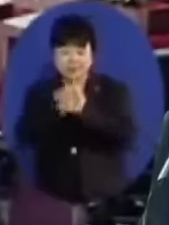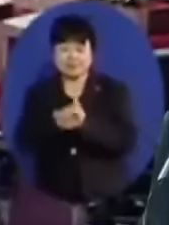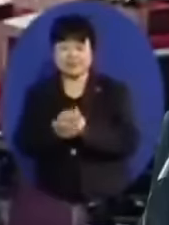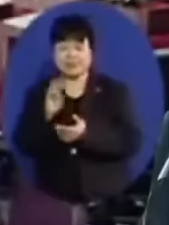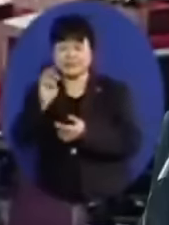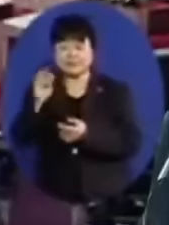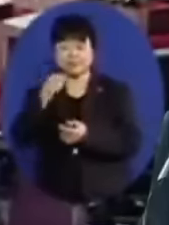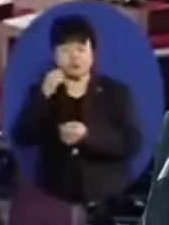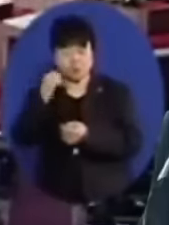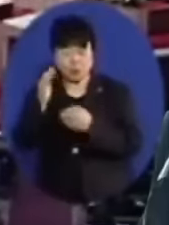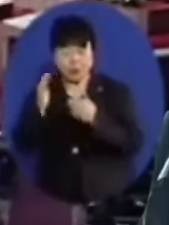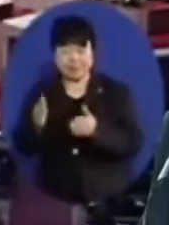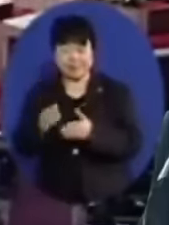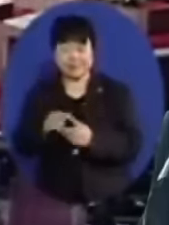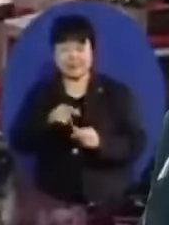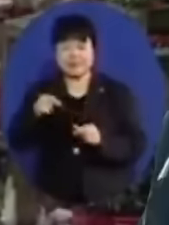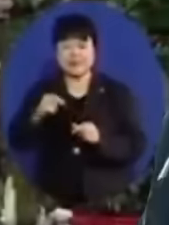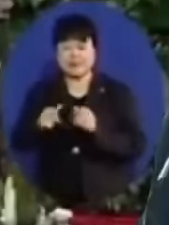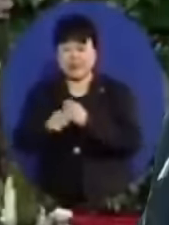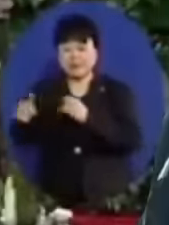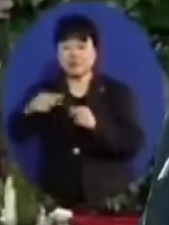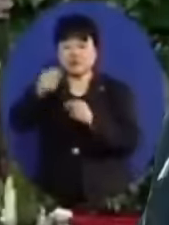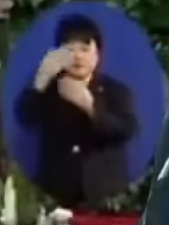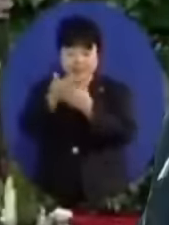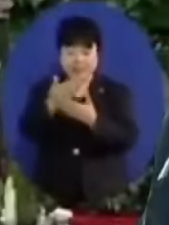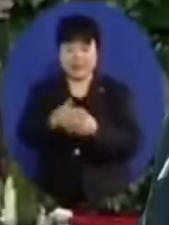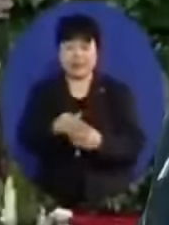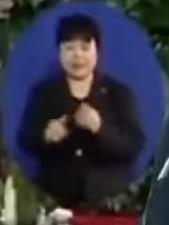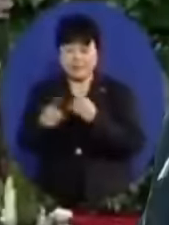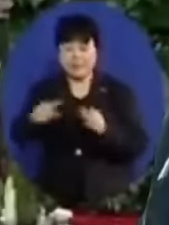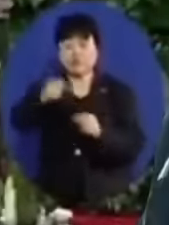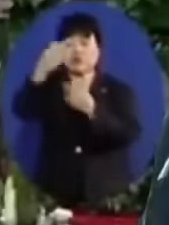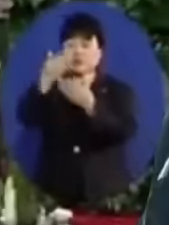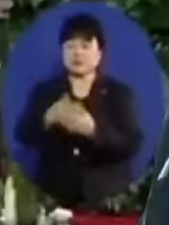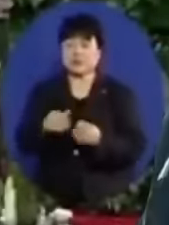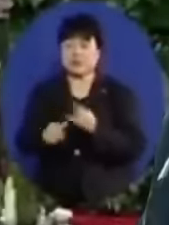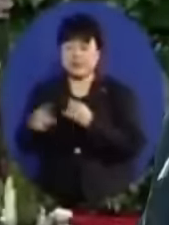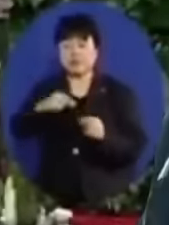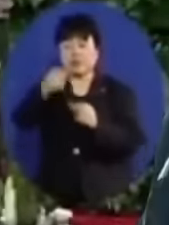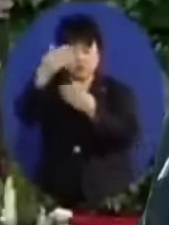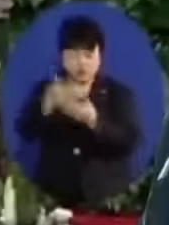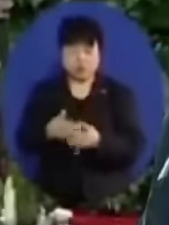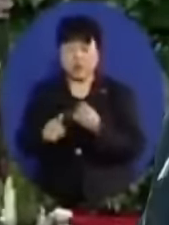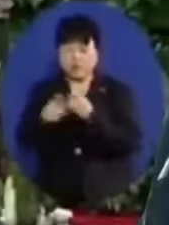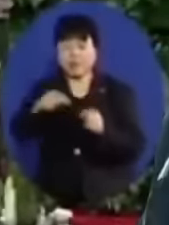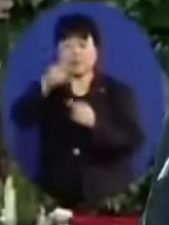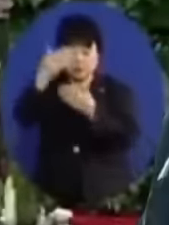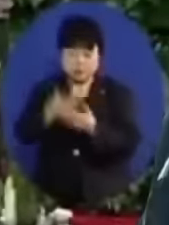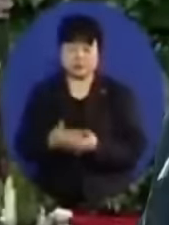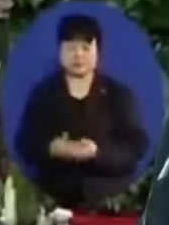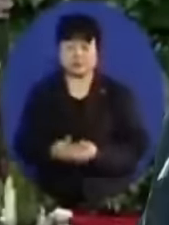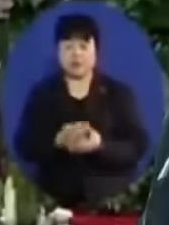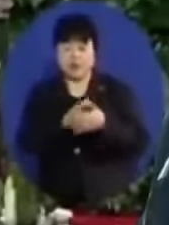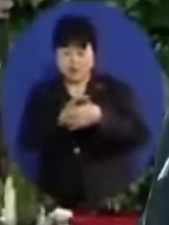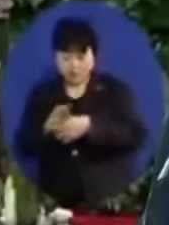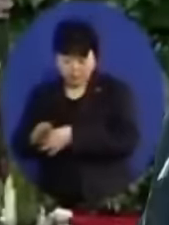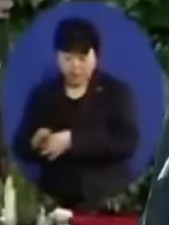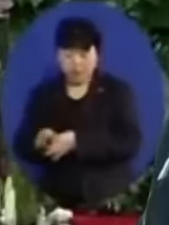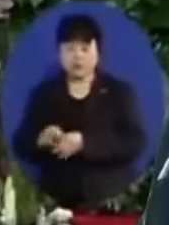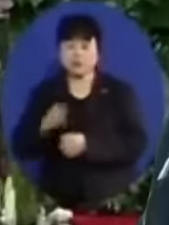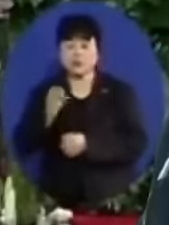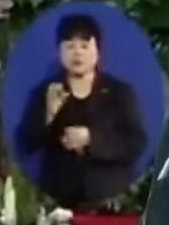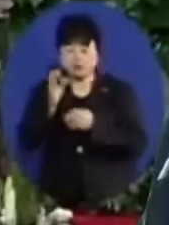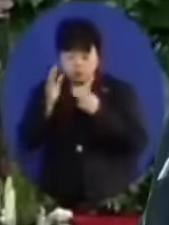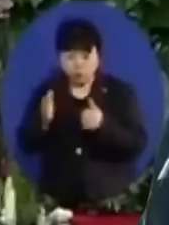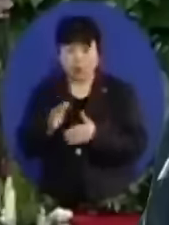구원시켜 주시옵소서. 남편 구원시켜 주시옵소서. 남편 구원시켜 주시옵소서. 남편 구원시켜 주시옵소서. 남편 구원시켜 주시옵소서. 남편